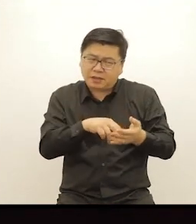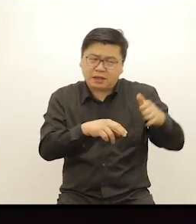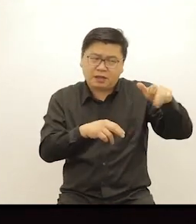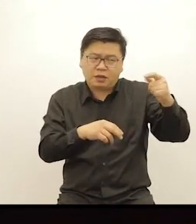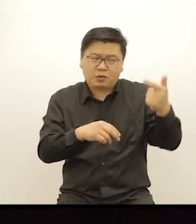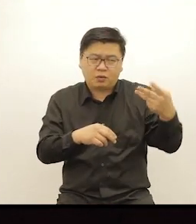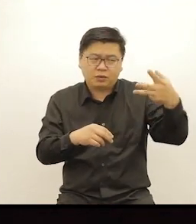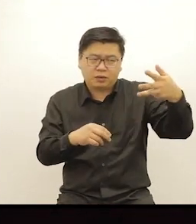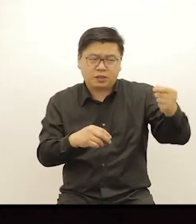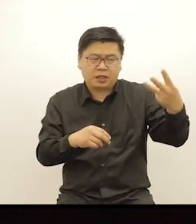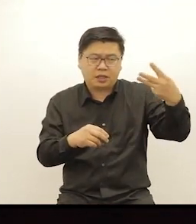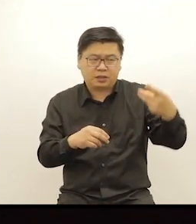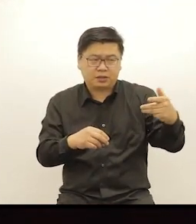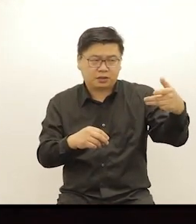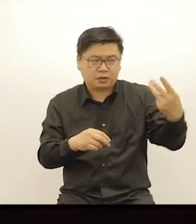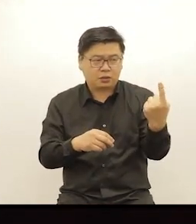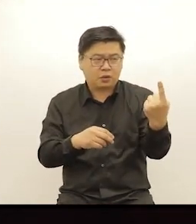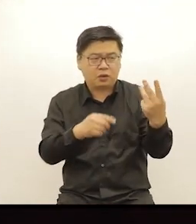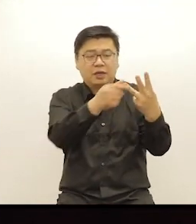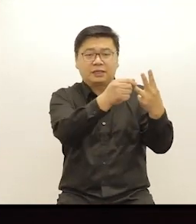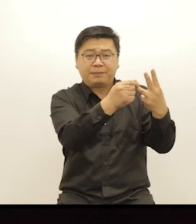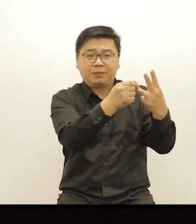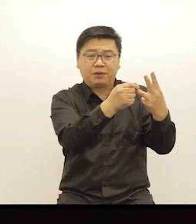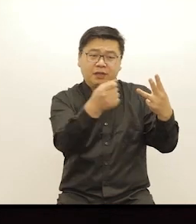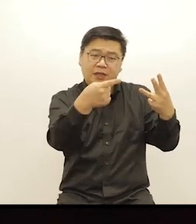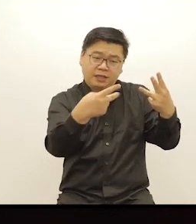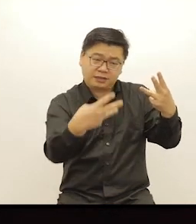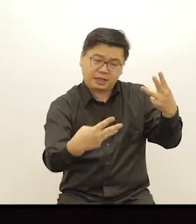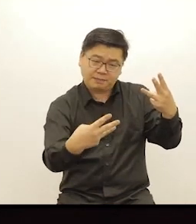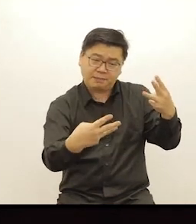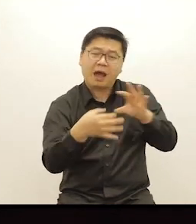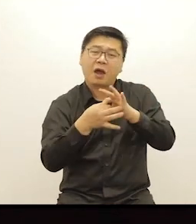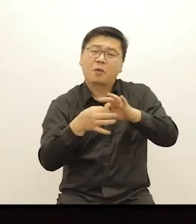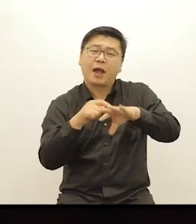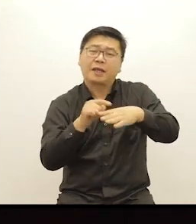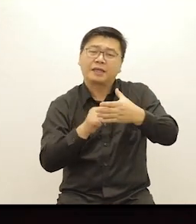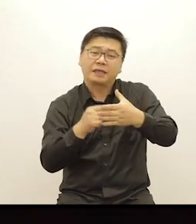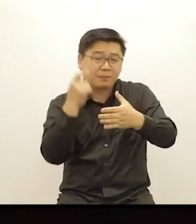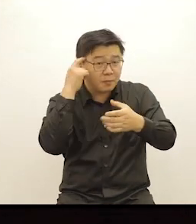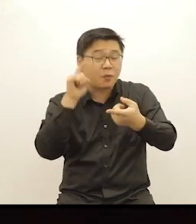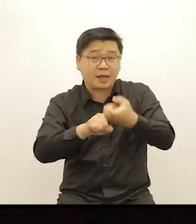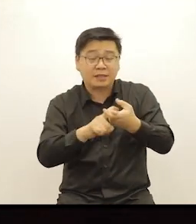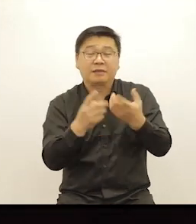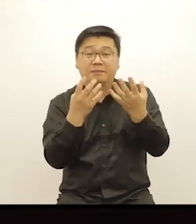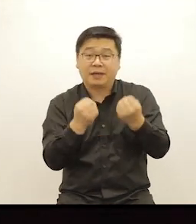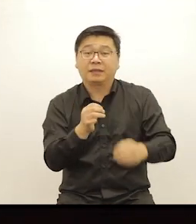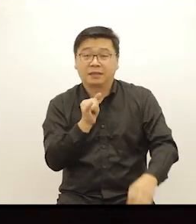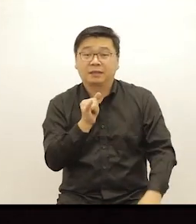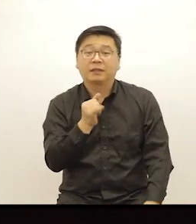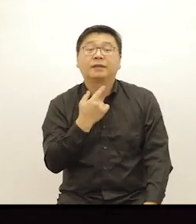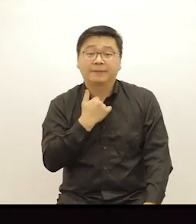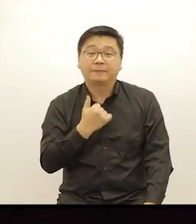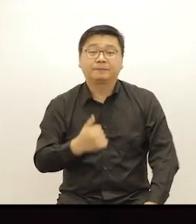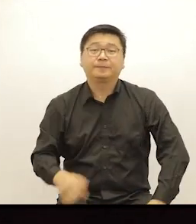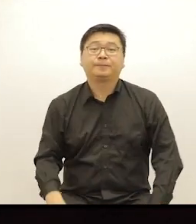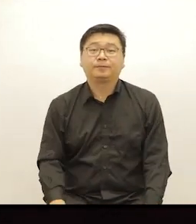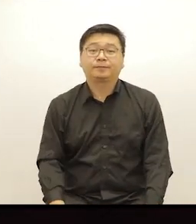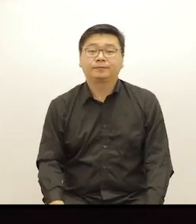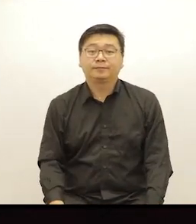특히 개인적으로 콘체르토 3번에 좀 3번 1, 2, 3악장에 좀 관심이 가 있었긴 했는데 네.